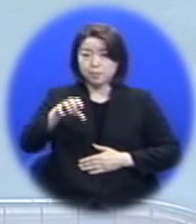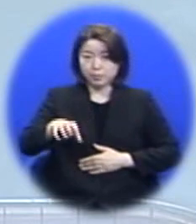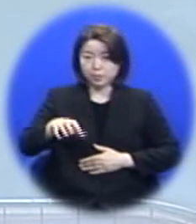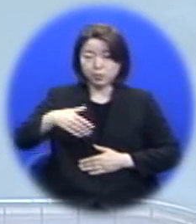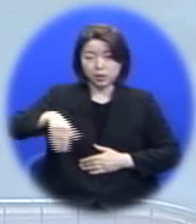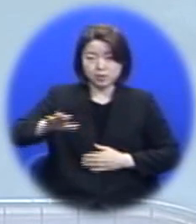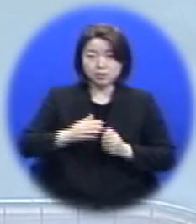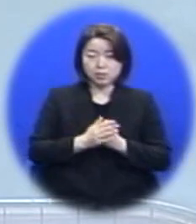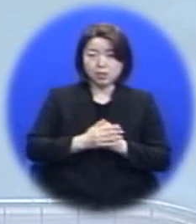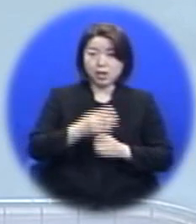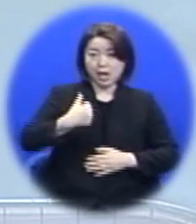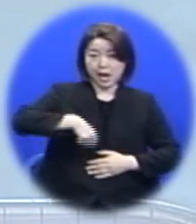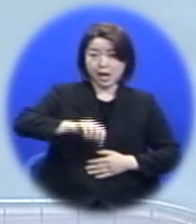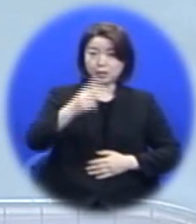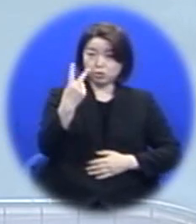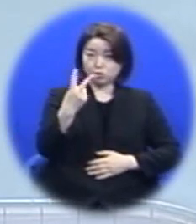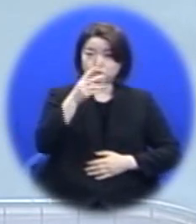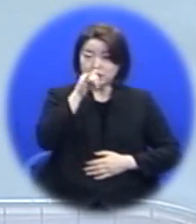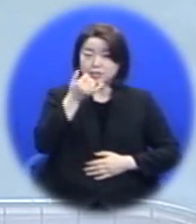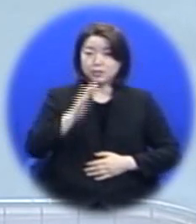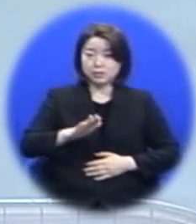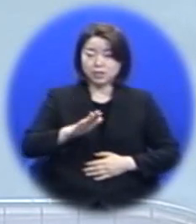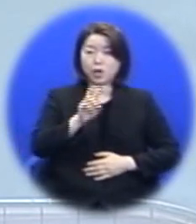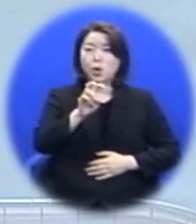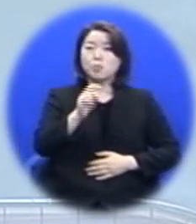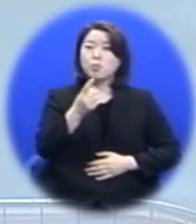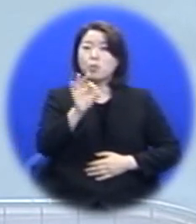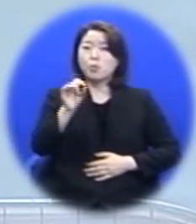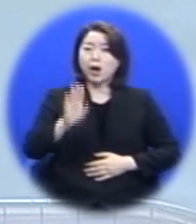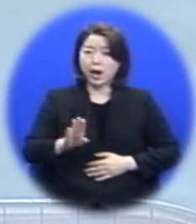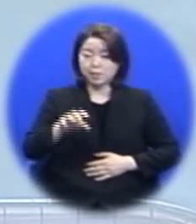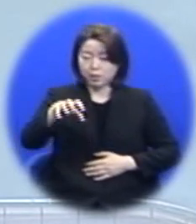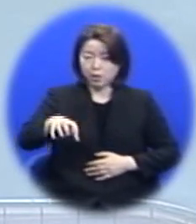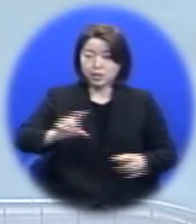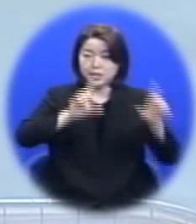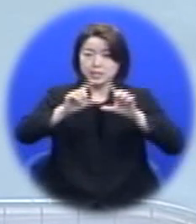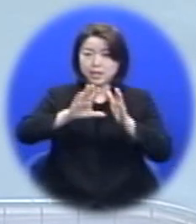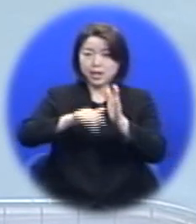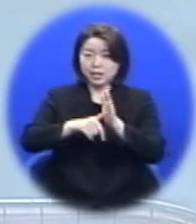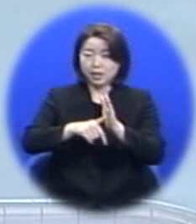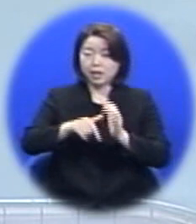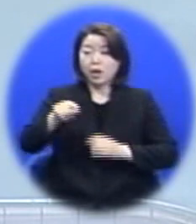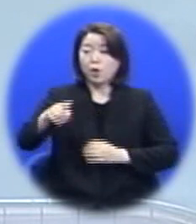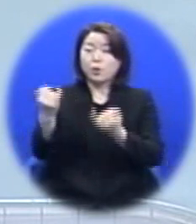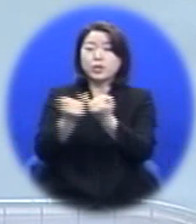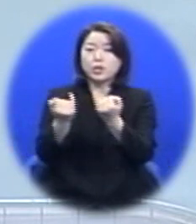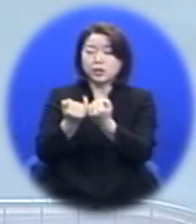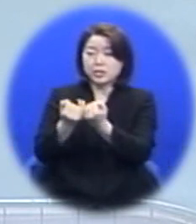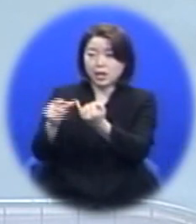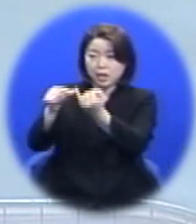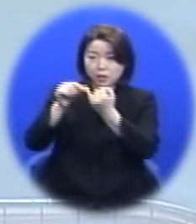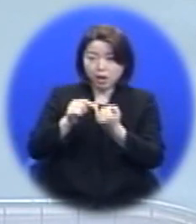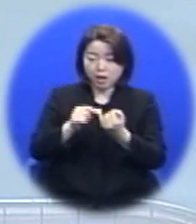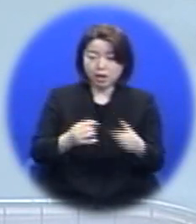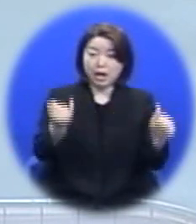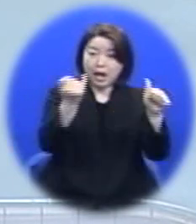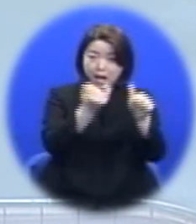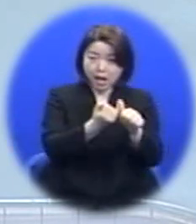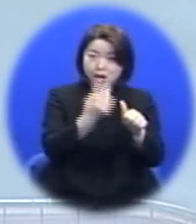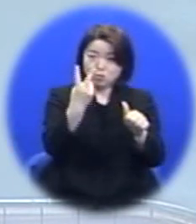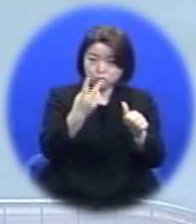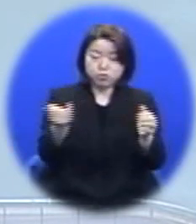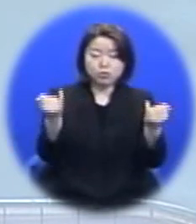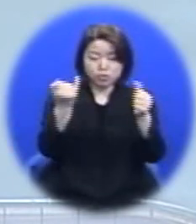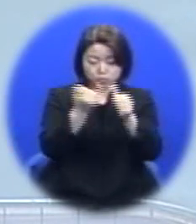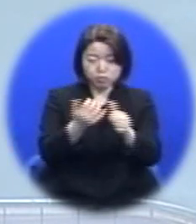있었는데 모압에서 정착하면서 그 모압 여인을 며느리로 삼아 두 아들 다 장가를 보냈습니다. 그런데